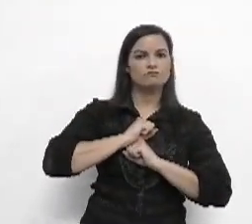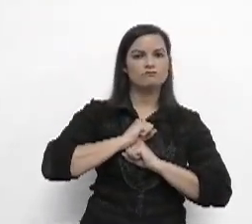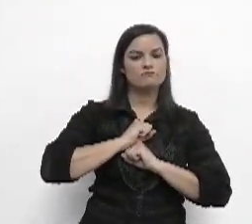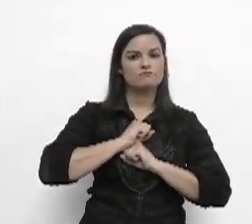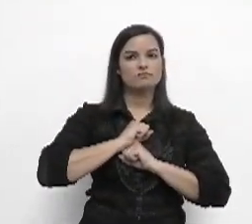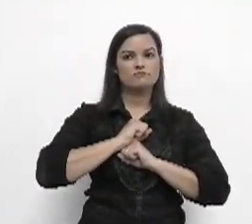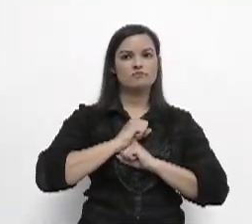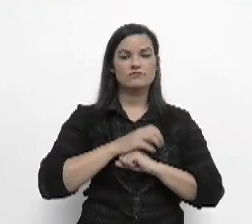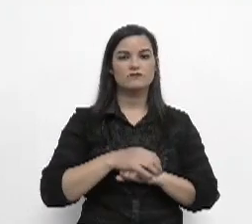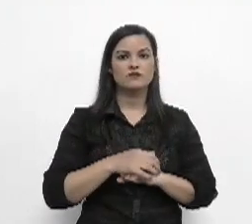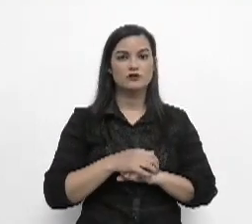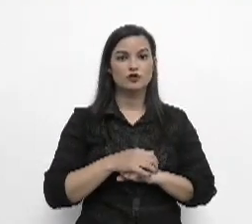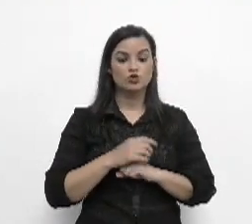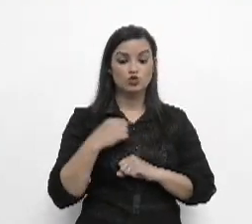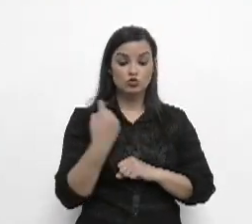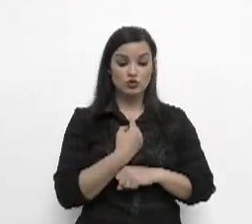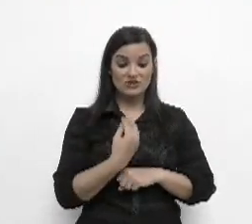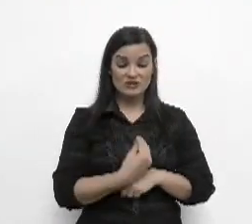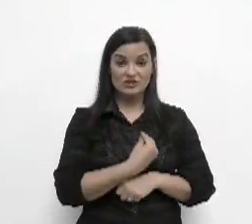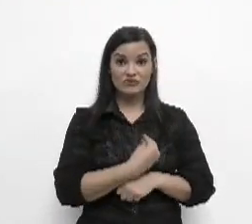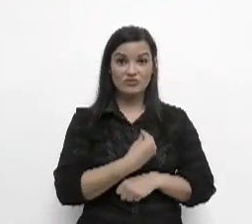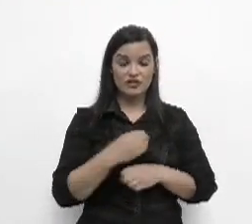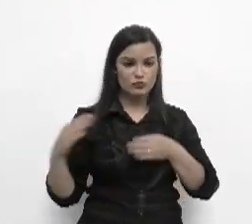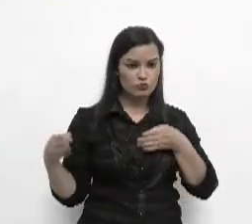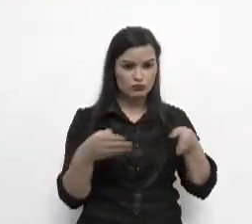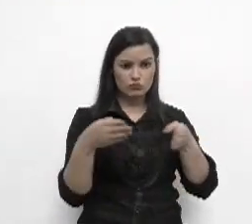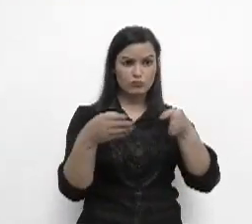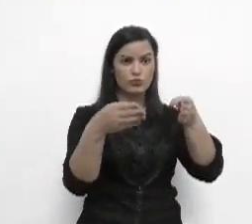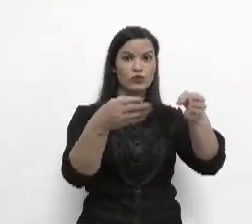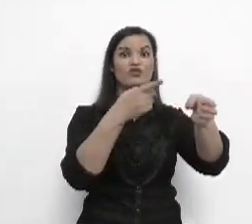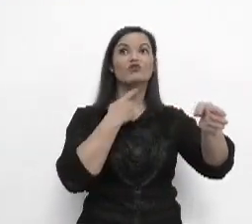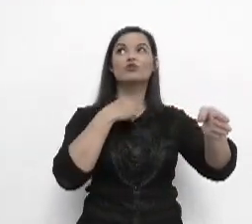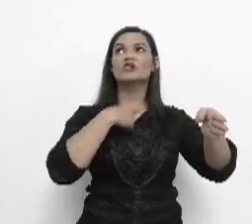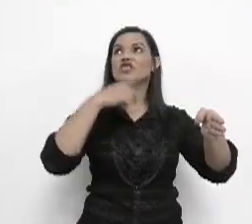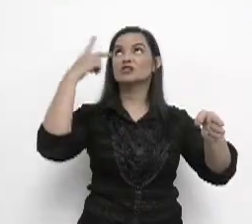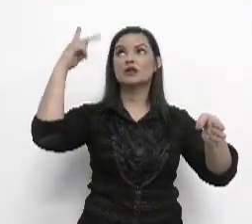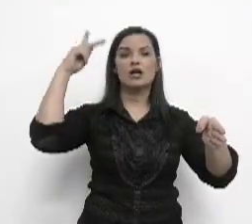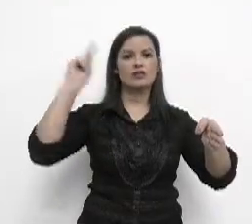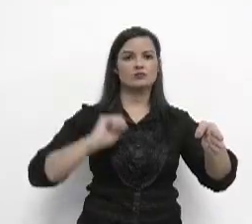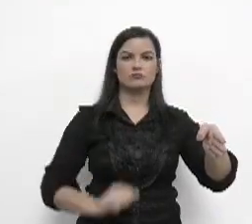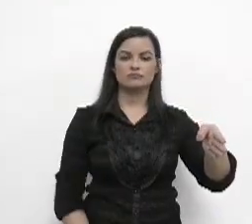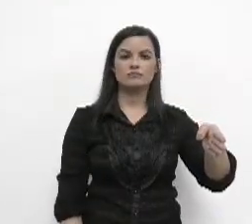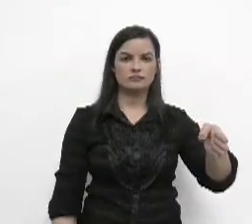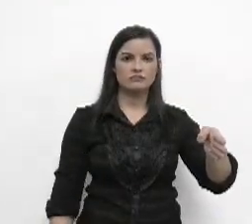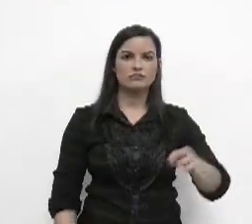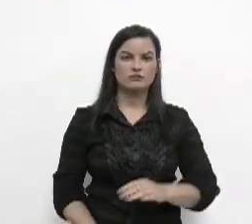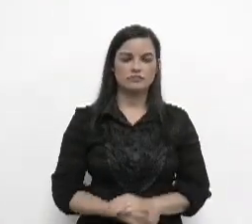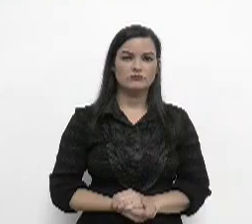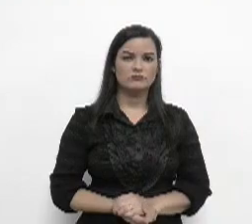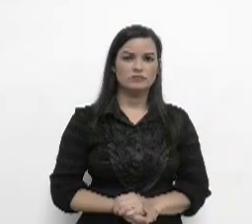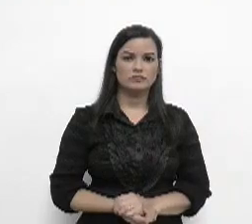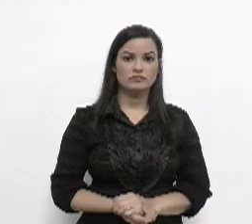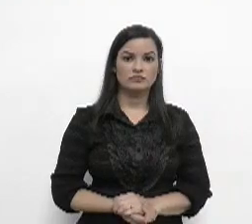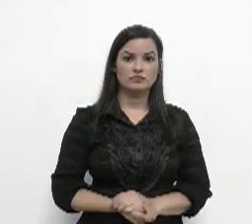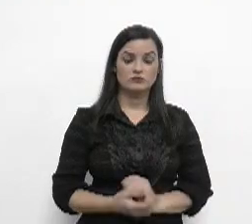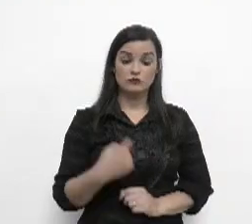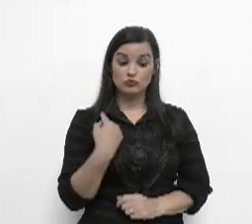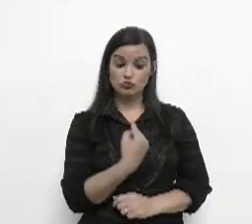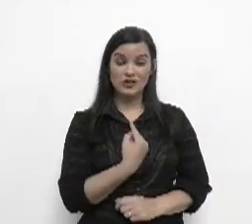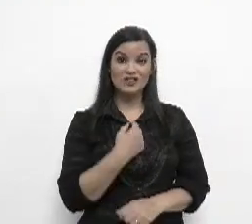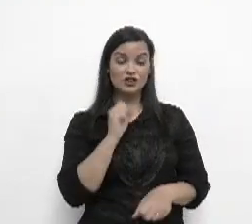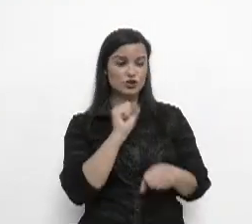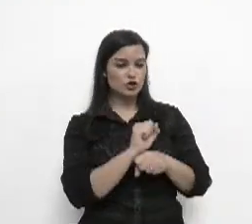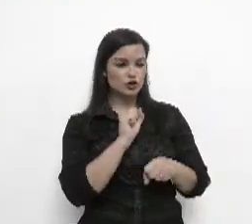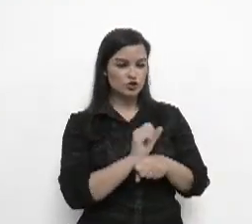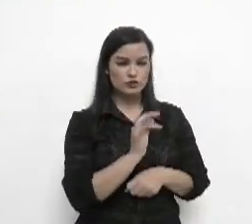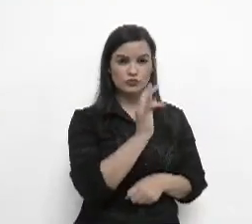합니다. direcionamento da nossa vida tem que estar voltada para os 우리가 direcionamentos de 꿈꾸고 Cristo. 소망하는 것이 예수님이 꿈꾸고 소망하는 것이 되어야 A 합니다. nossa esperança, o nosso